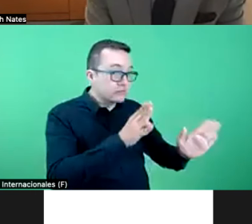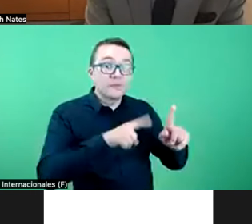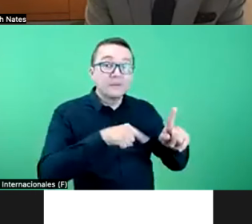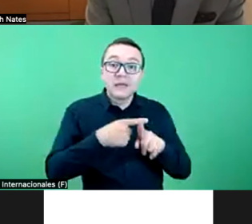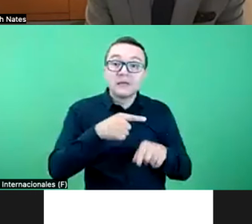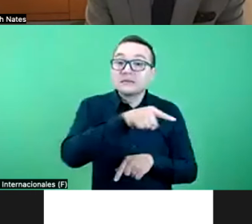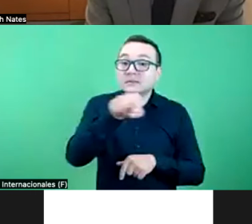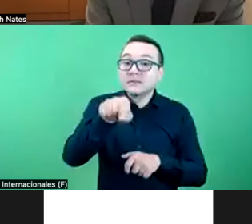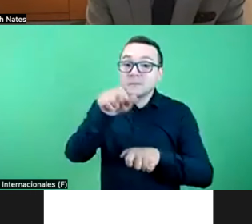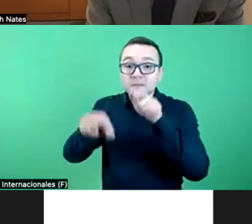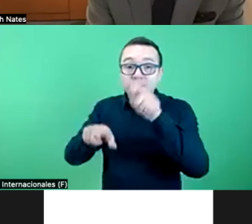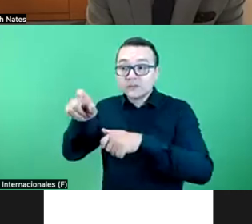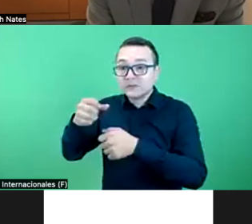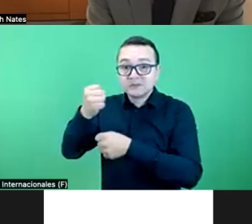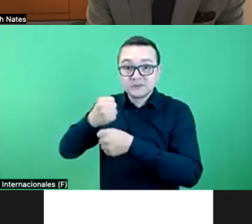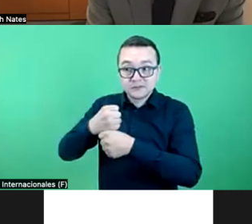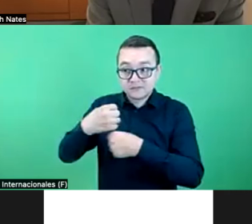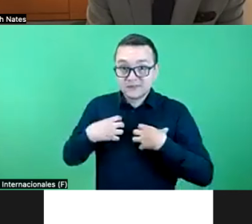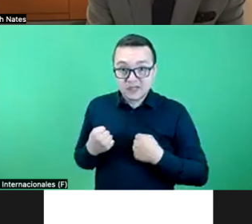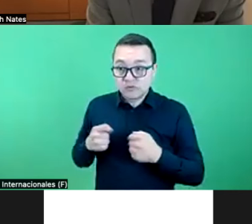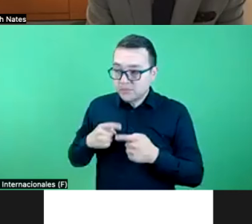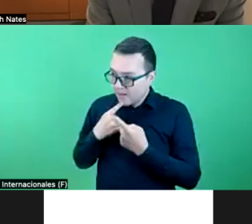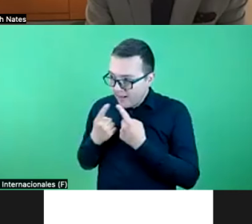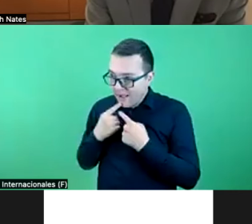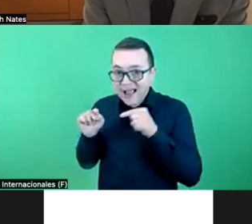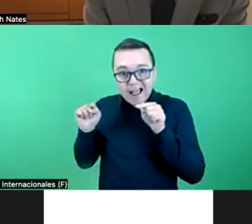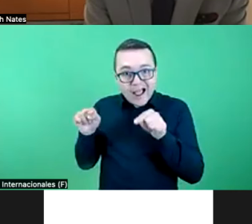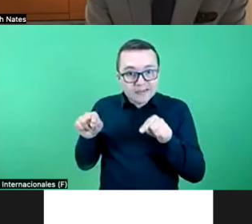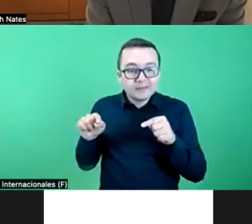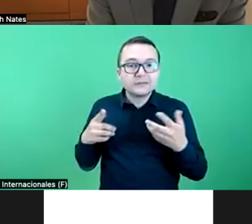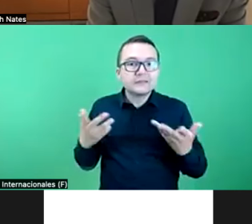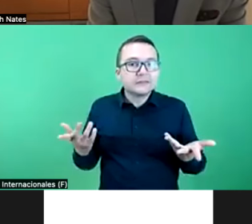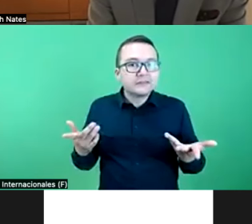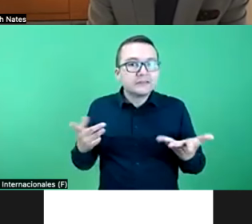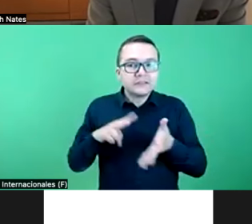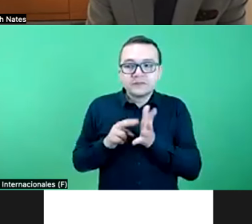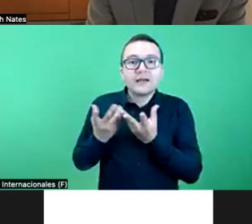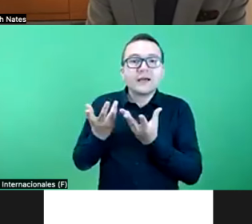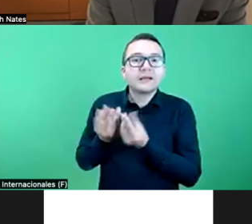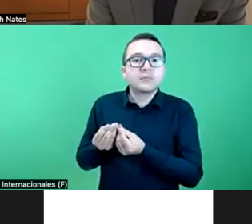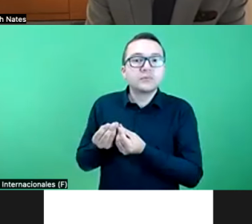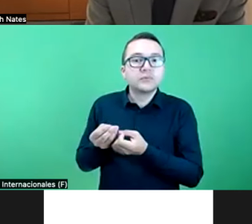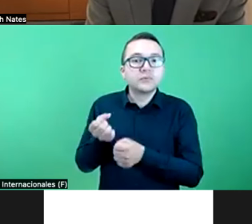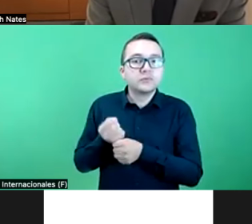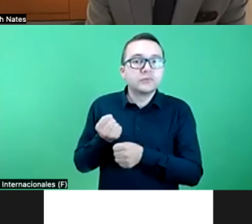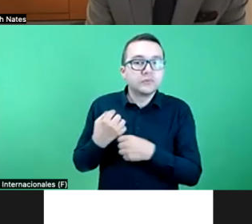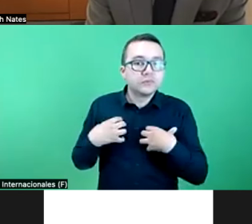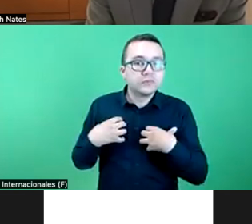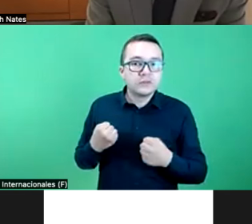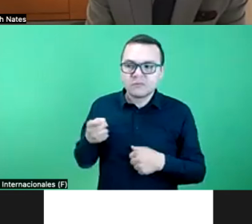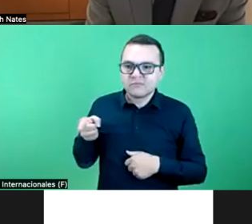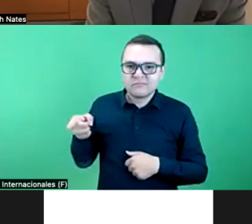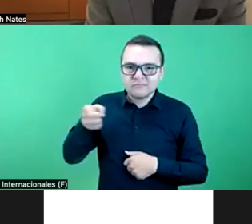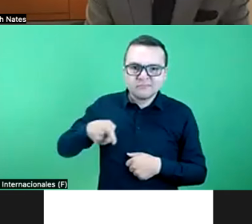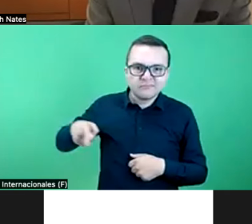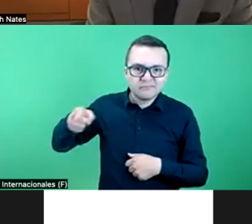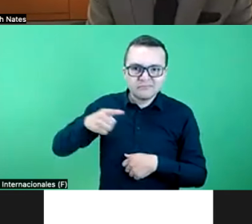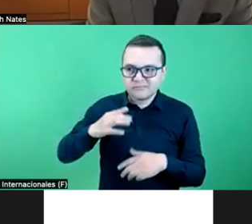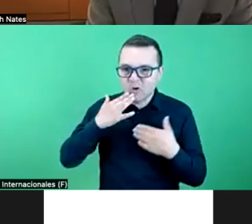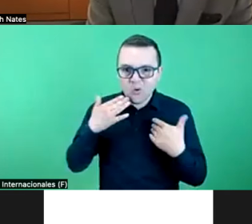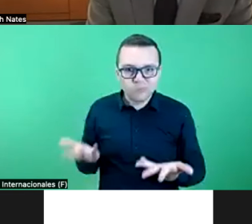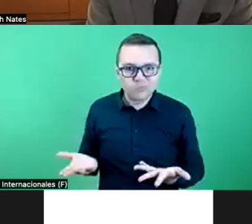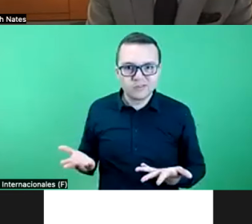souligner que souvent, comme il l'a dit, les professionnels de la santé ne s'écoutent pas entre eux parce qu'il y a une histoire de